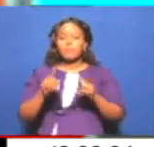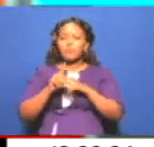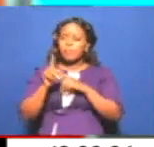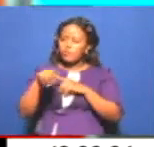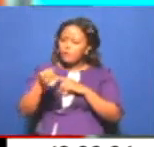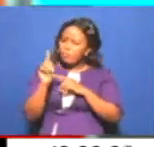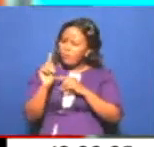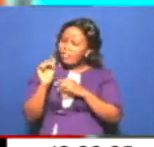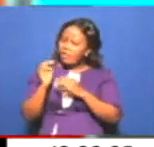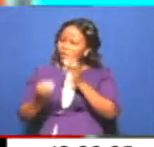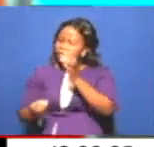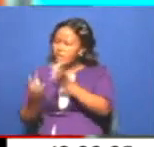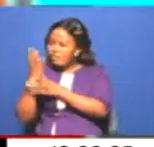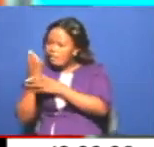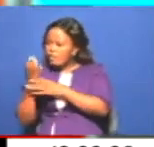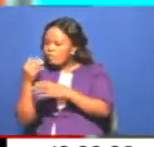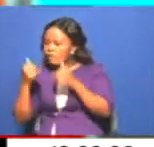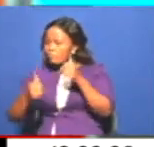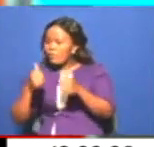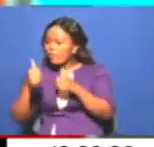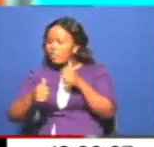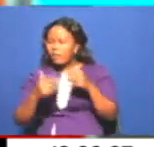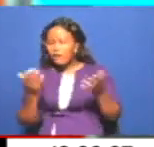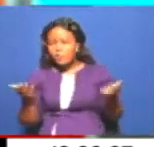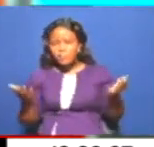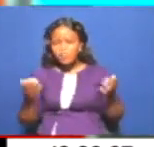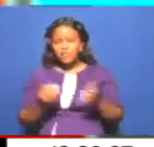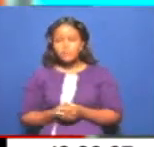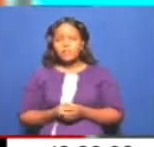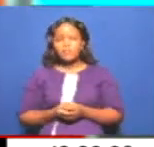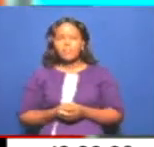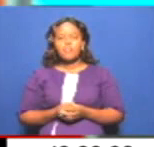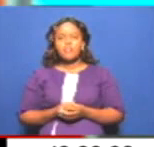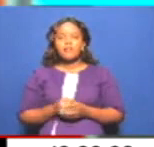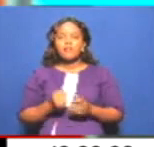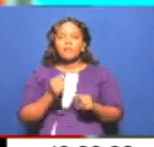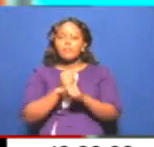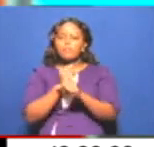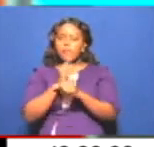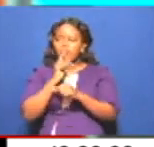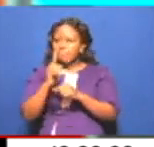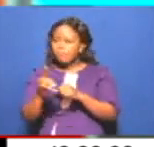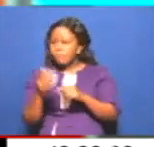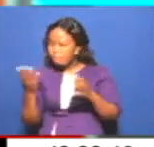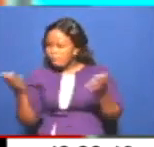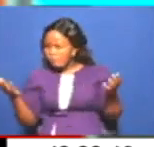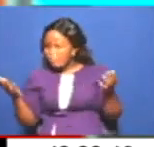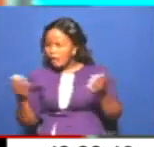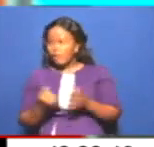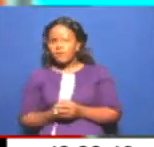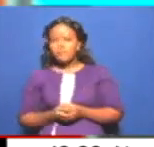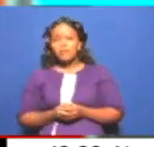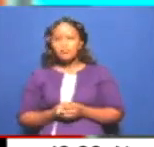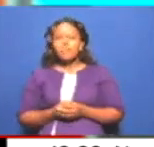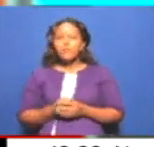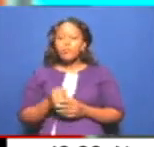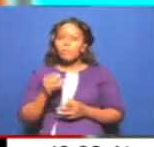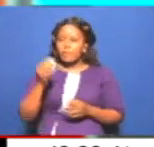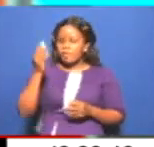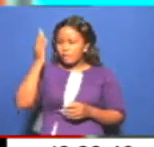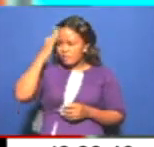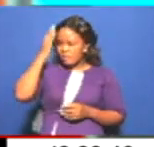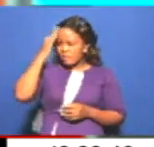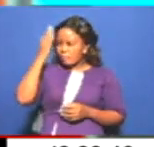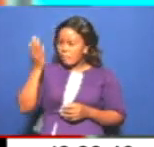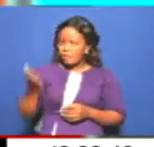gani, iliundwa mwaka gani, na iliundwa ili kufanikisha nini. Itaeleweka ya kwamba tume hii ama hii